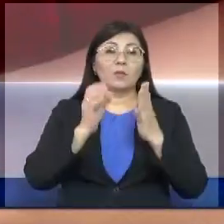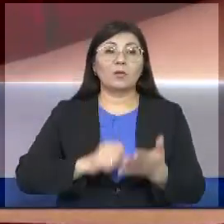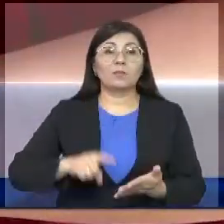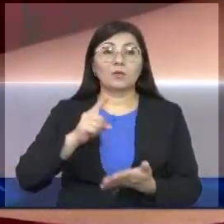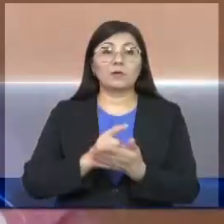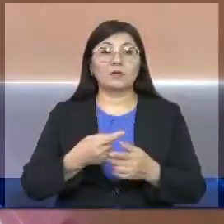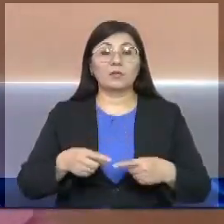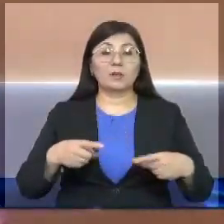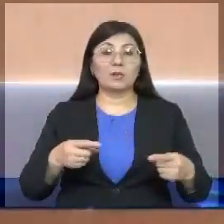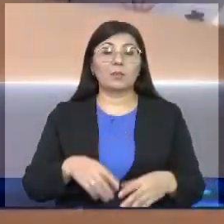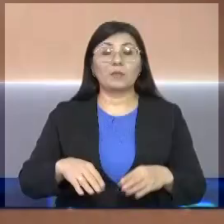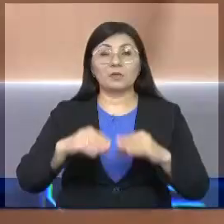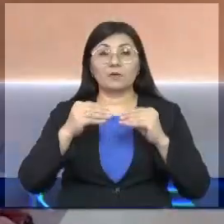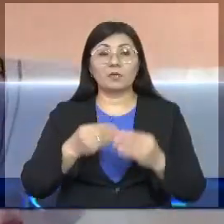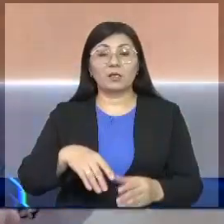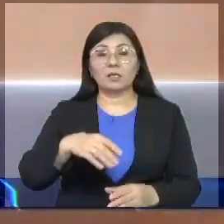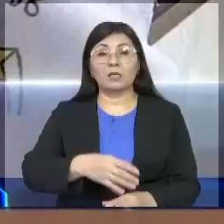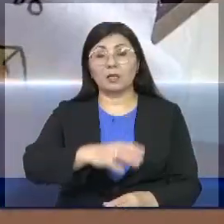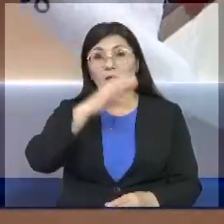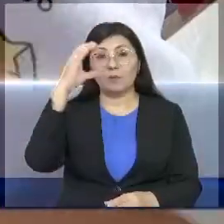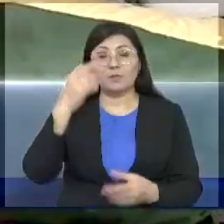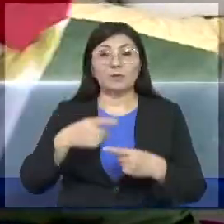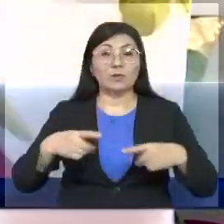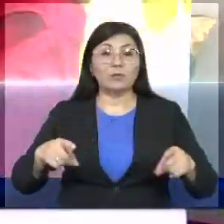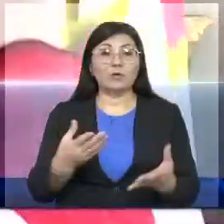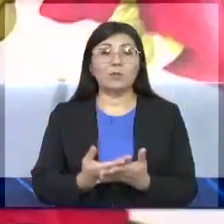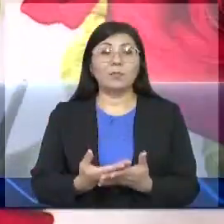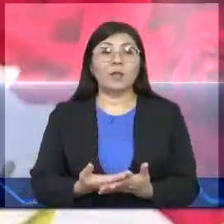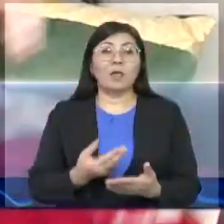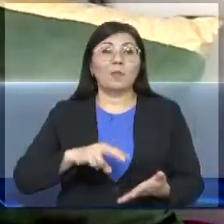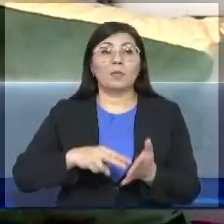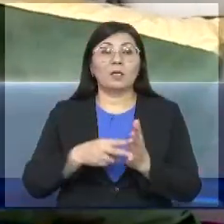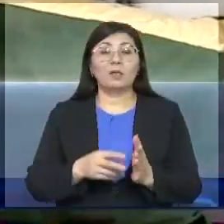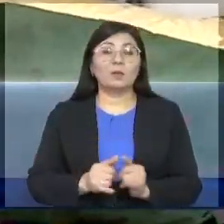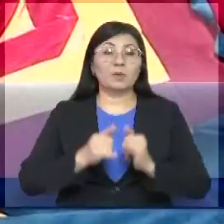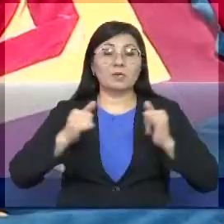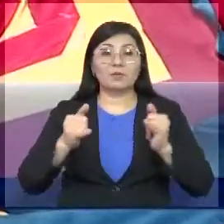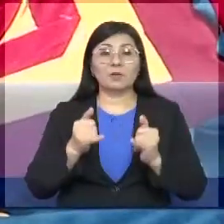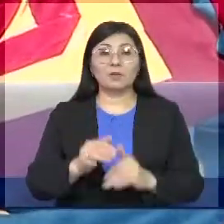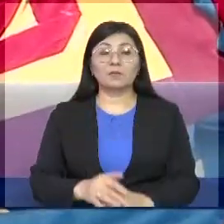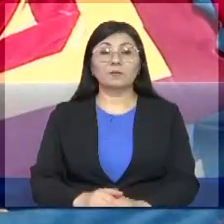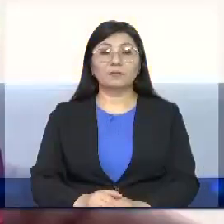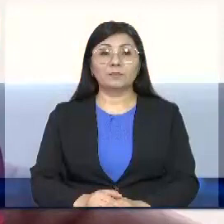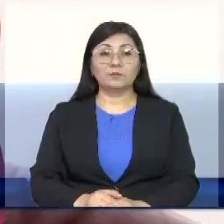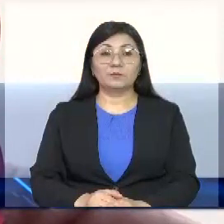Это и различные виды курпе, головные уборы, детские вещи и многое другое. Планы у предпринимательницы также амбициозные.